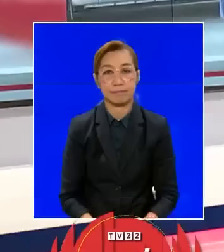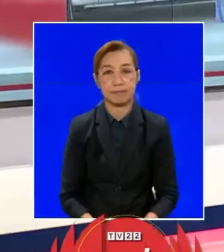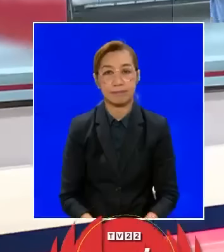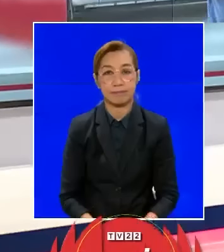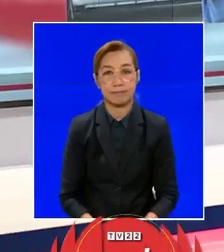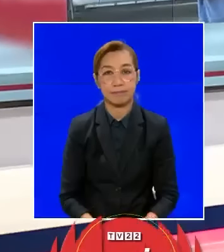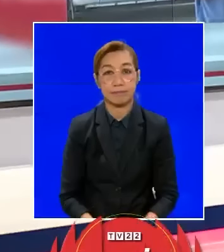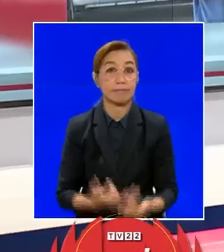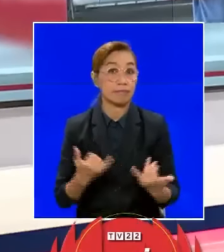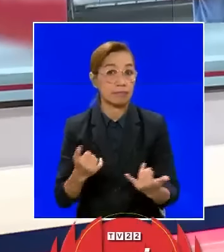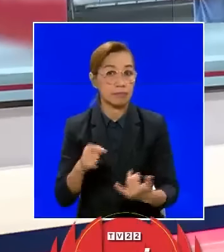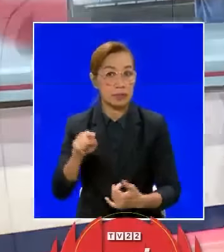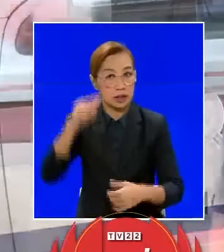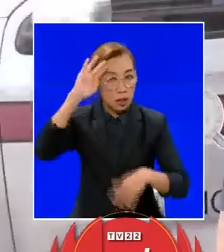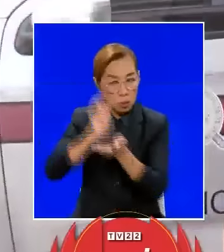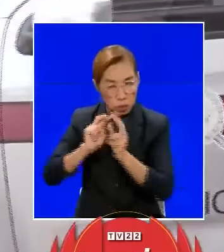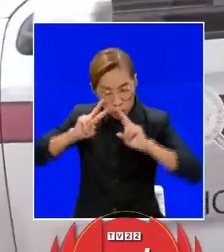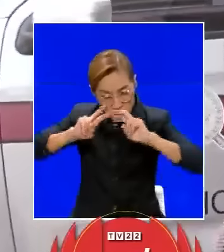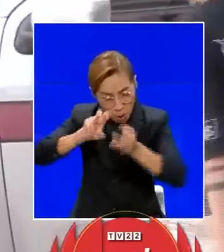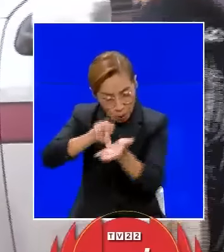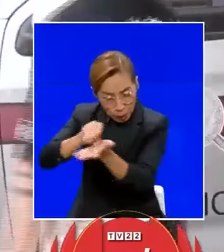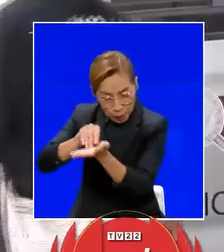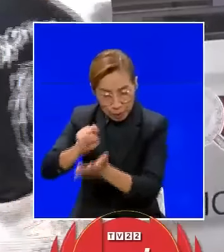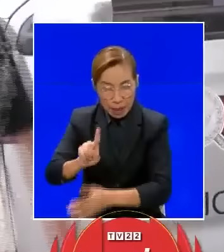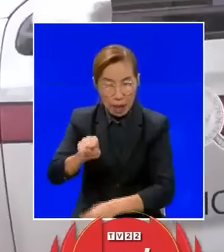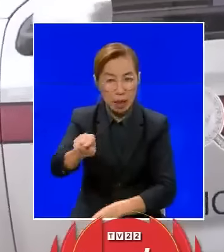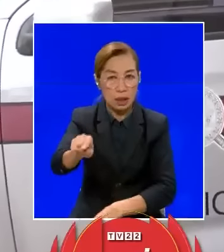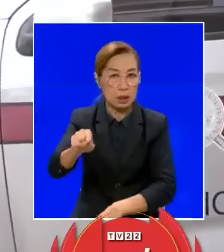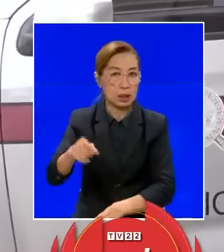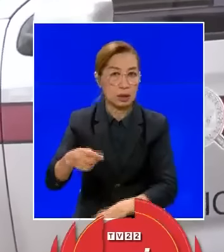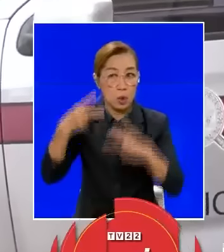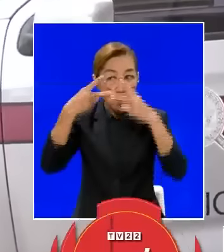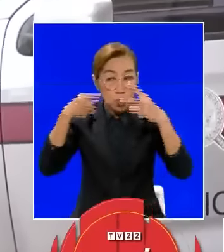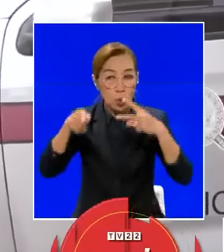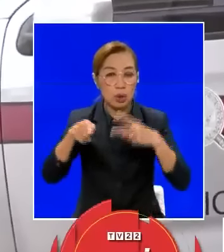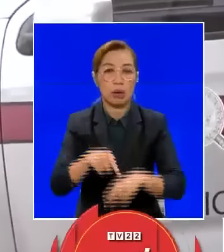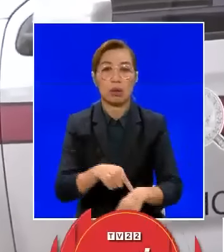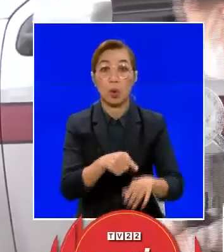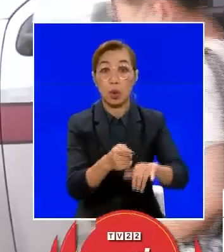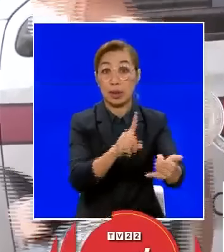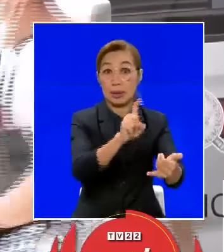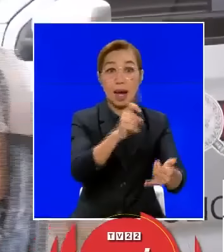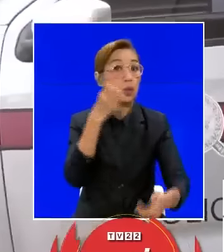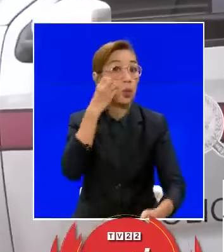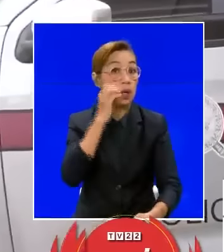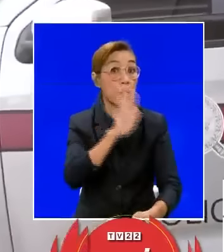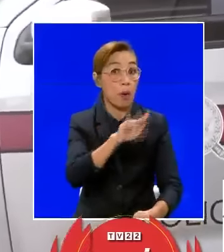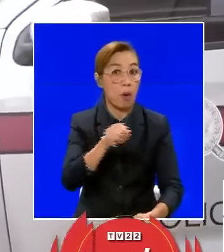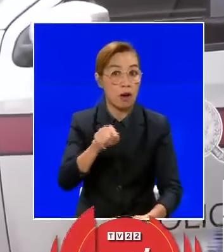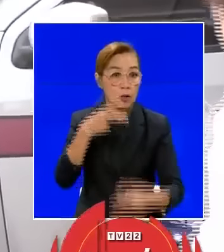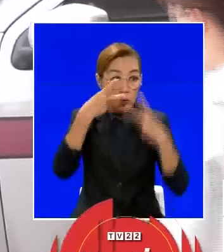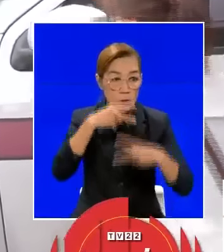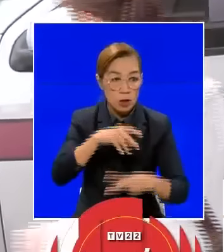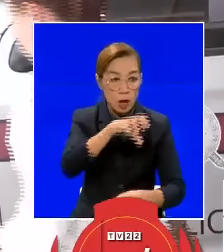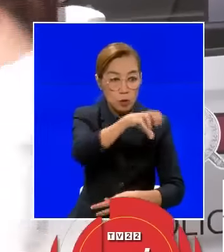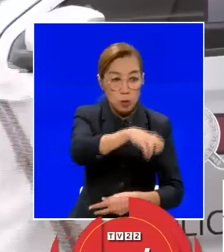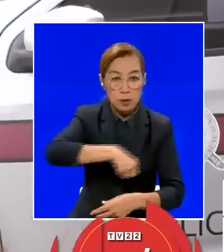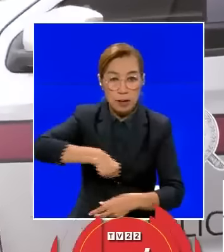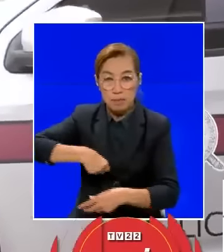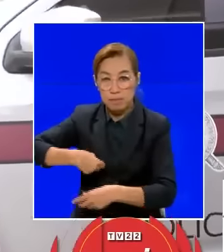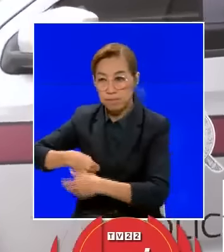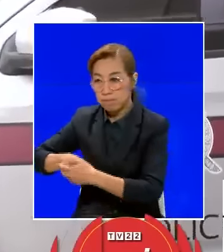ทั้งสองท่านครับเบาะแสที่ตำรวจได้มานั่นคือคนร้ายนำโทรศัพท์มือถือของผู้ตายไปขายเมื่อวานนี้นะครับนอ